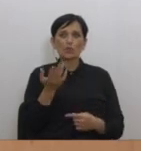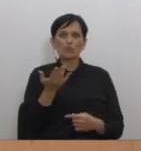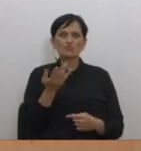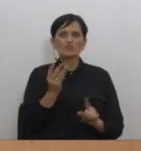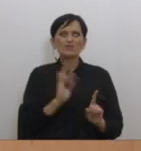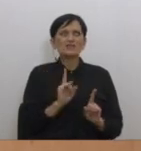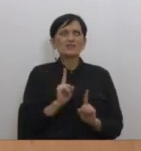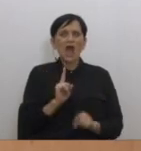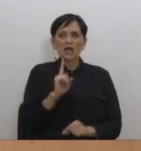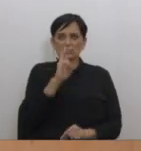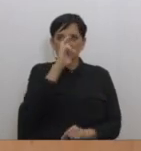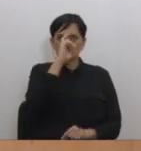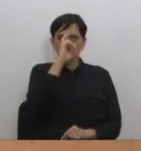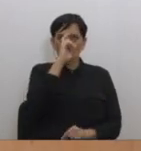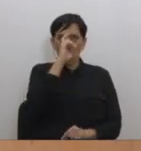რაღაცა სახელმწიფო